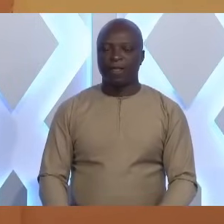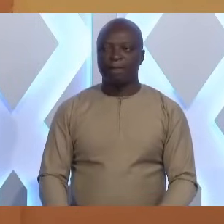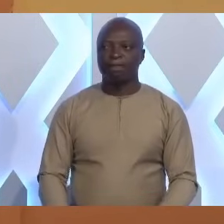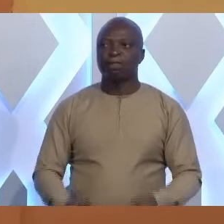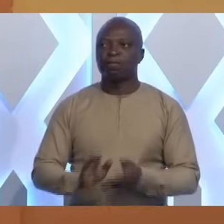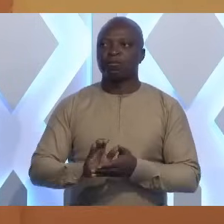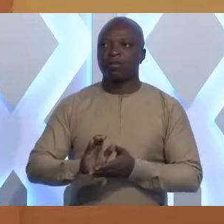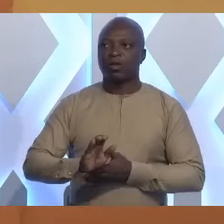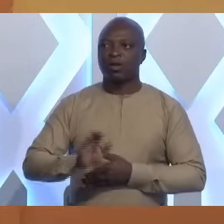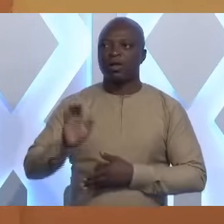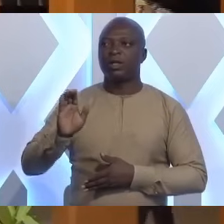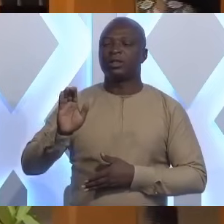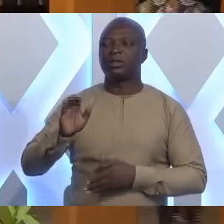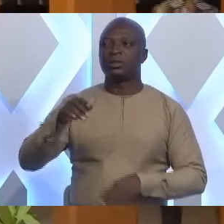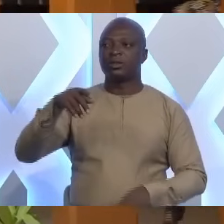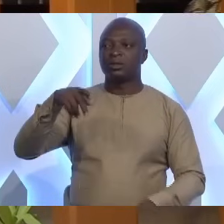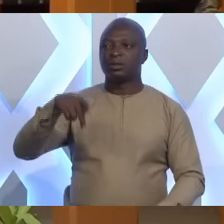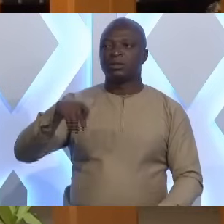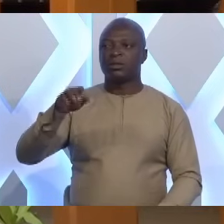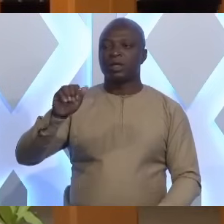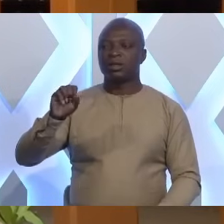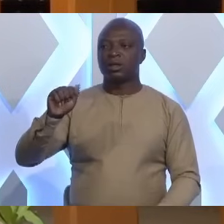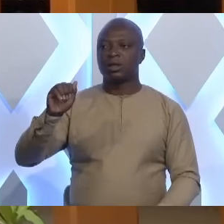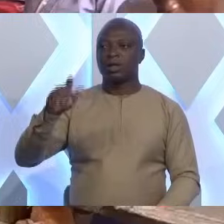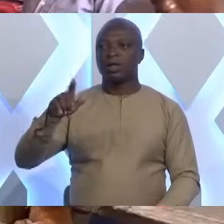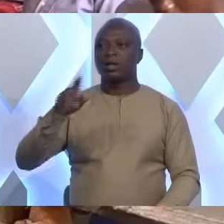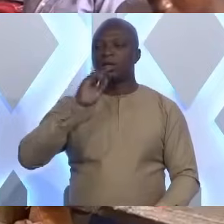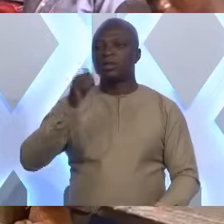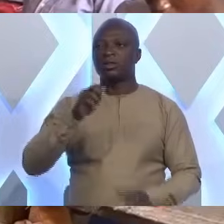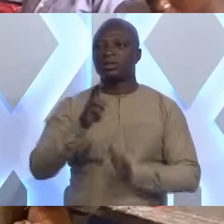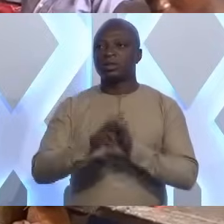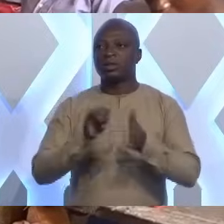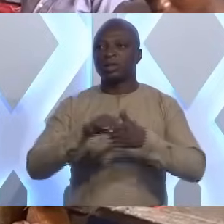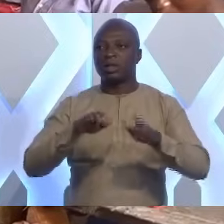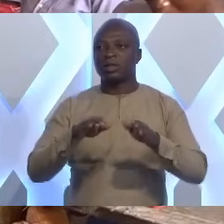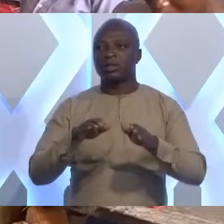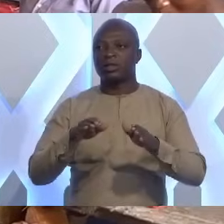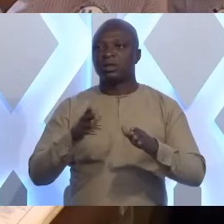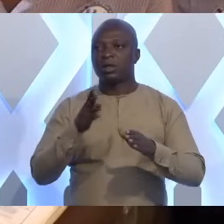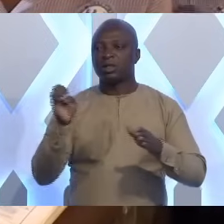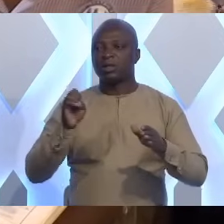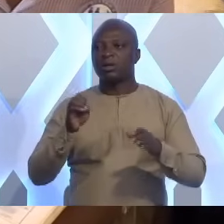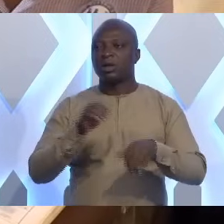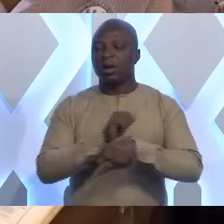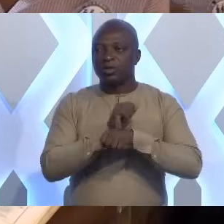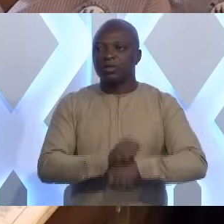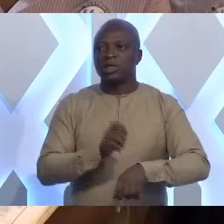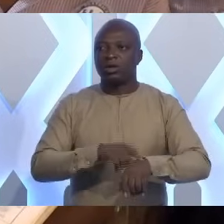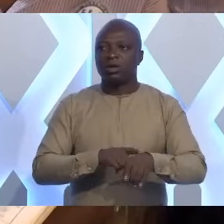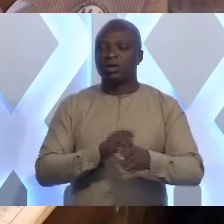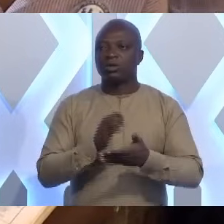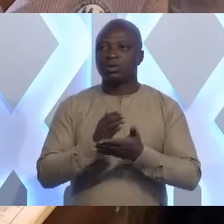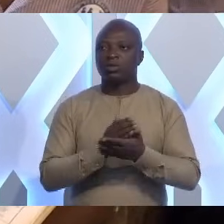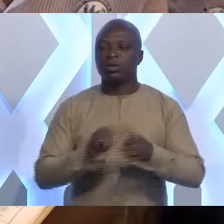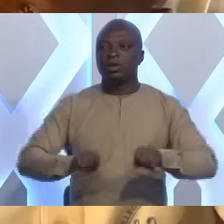Collège Béatrice Pascal, il est 10h dans cette classe de 4e. Habituellement, c'est l'heure du cours des sciences